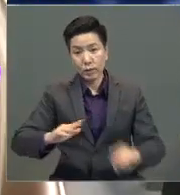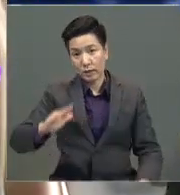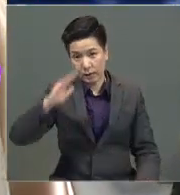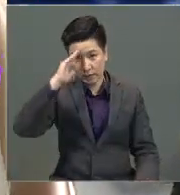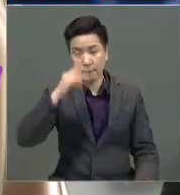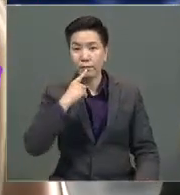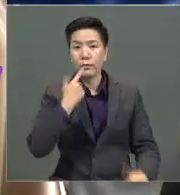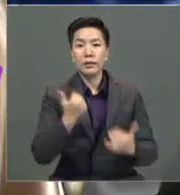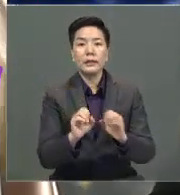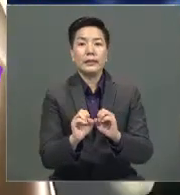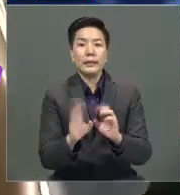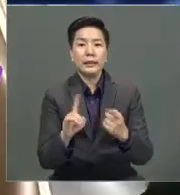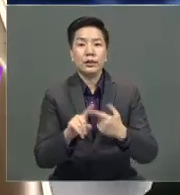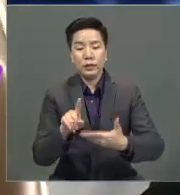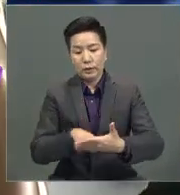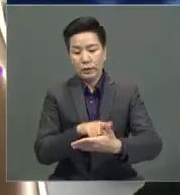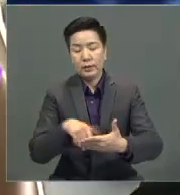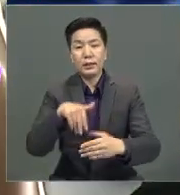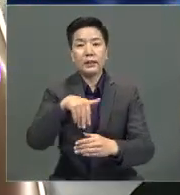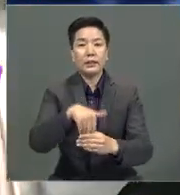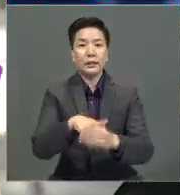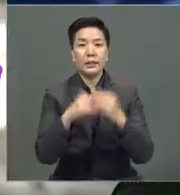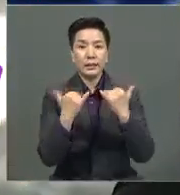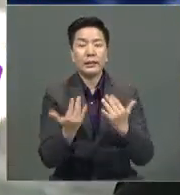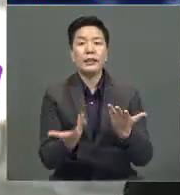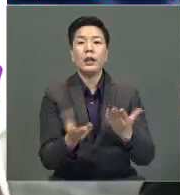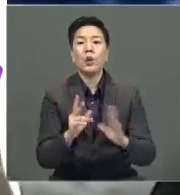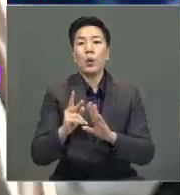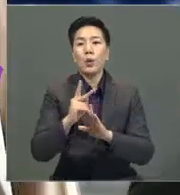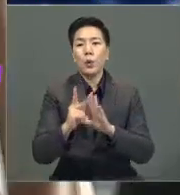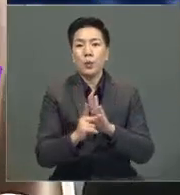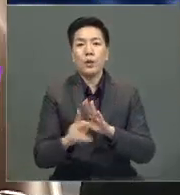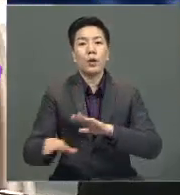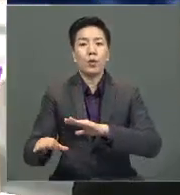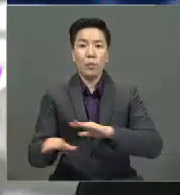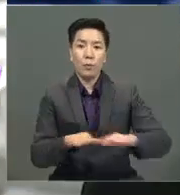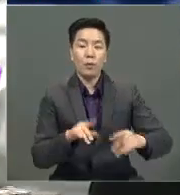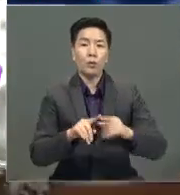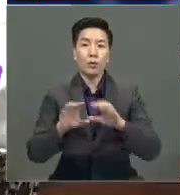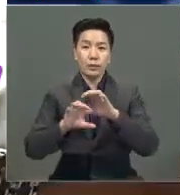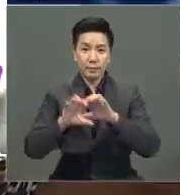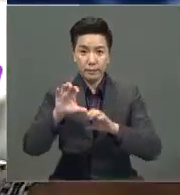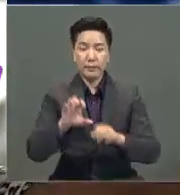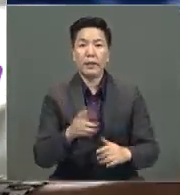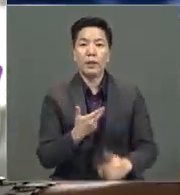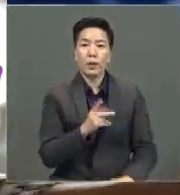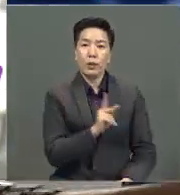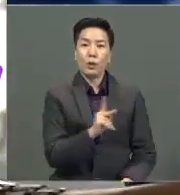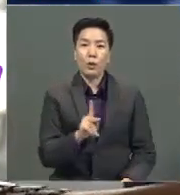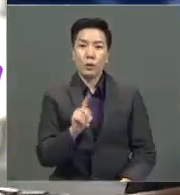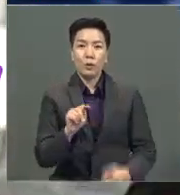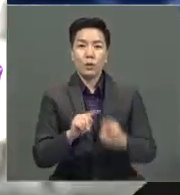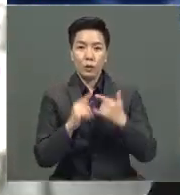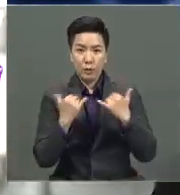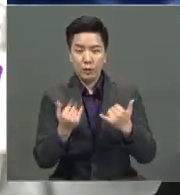มก็กล่าวถึงความชัดเจนของการเลือกตั้งท้องถิ่นว่าเรื่องนี้ขึ้นอยู่กับกฎหมายและความพร้อมของกระทรวงมหาดไทยและกกต.แต่จะ